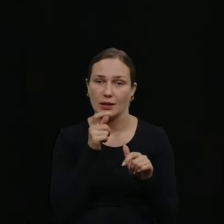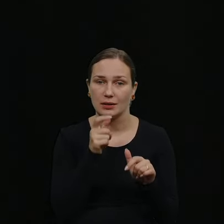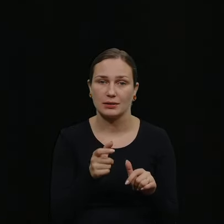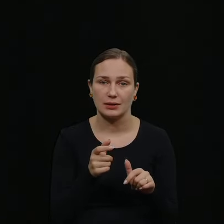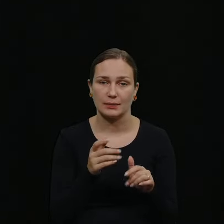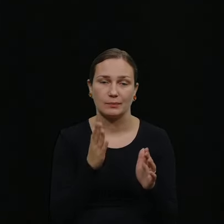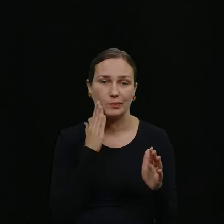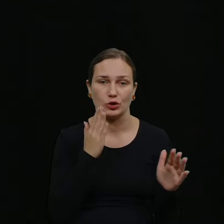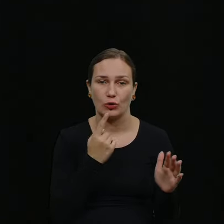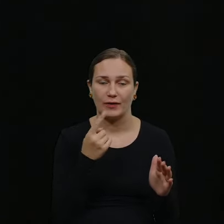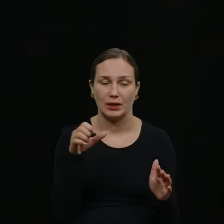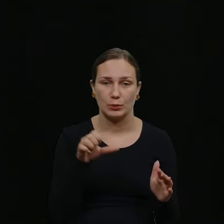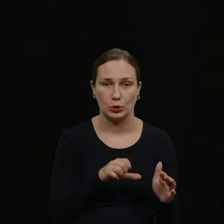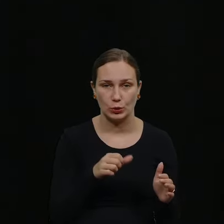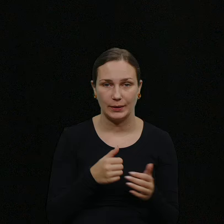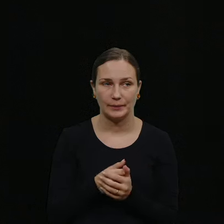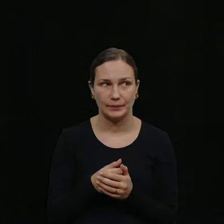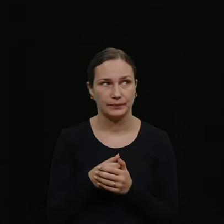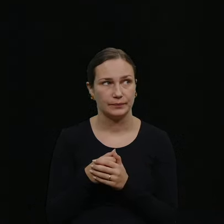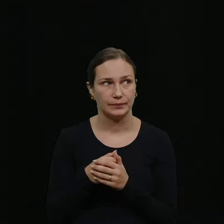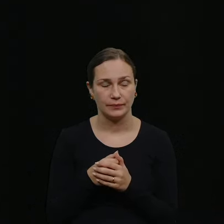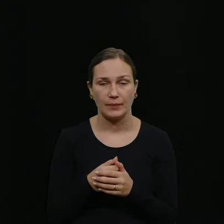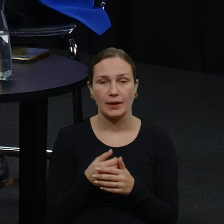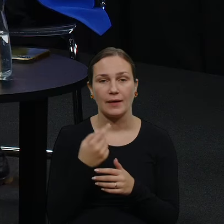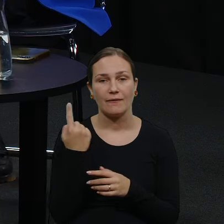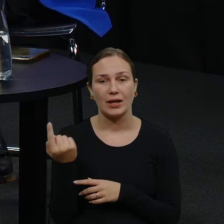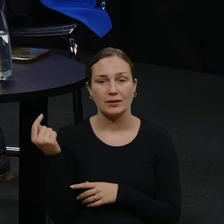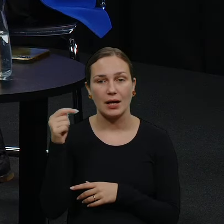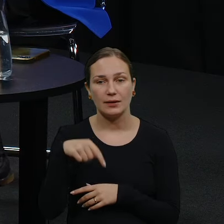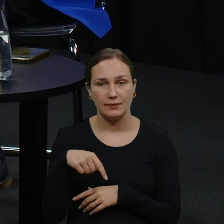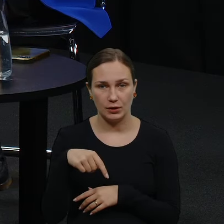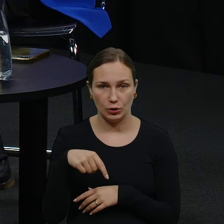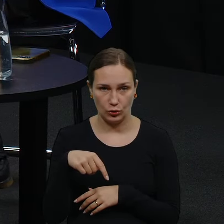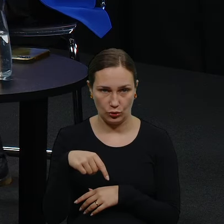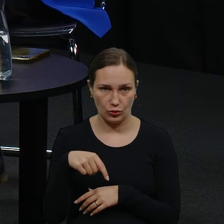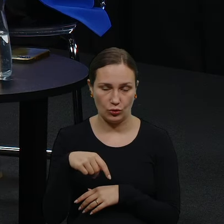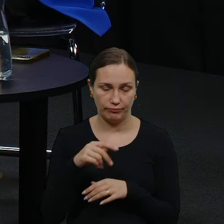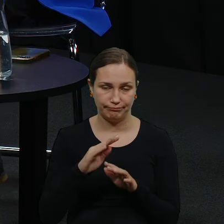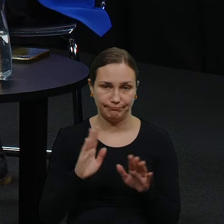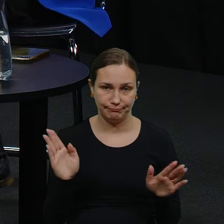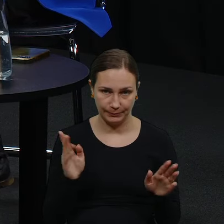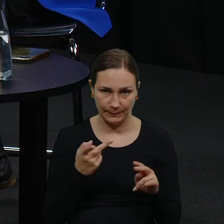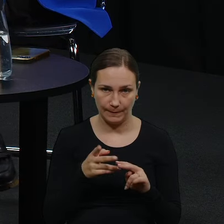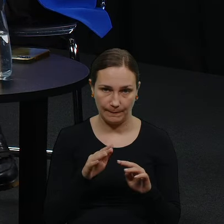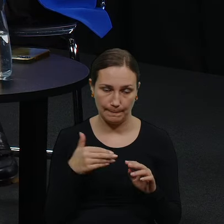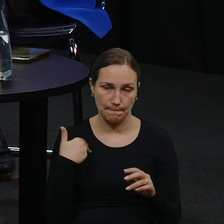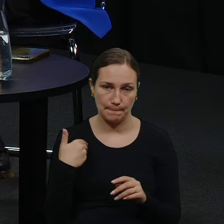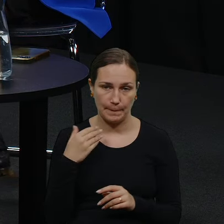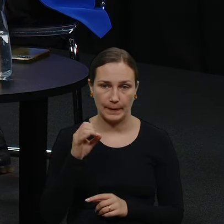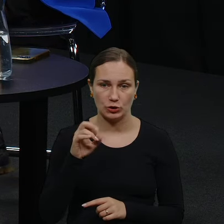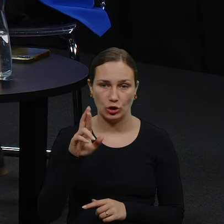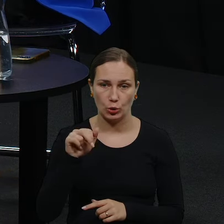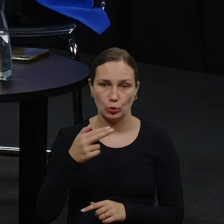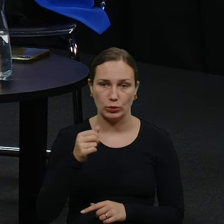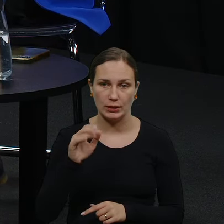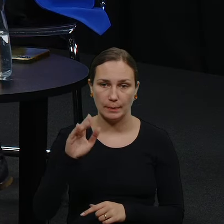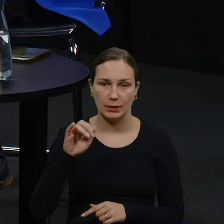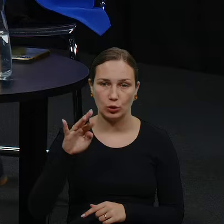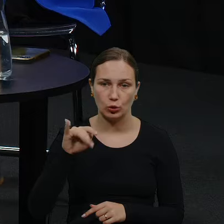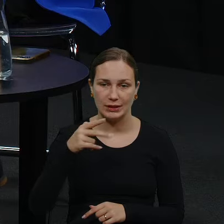Sakyti apie minutę, bet atvyko tik vienas iš dviejų kandidatų, todėl sveikinu su Šarūnu Biručiu,